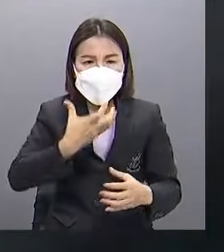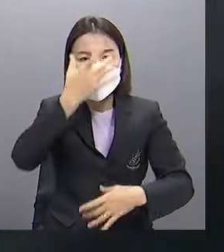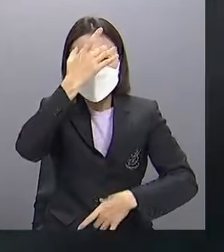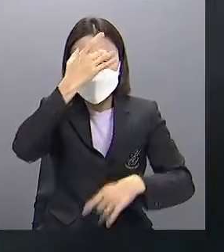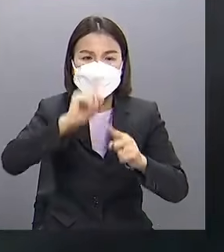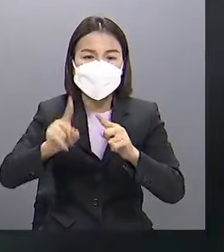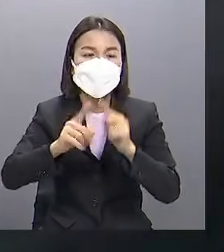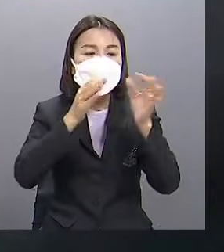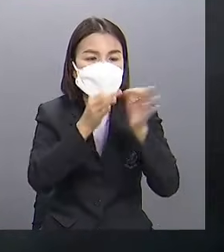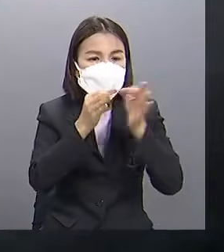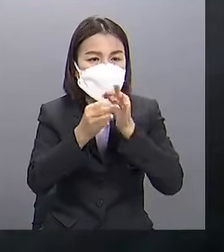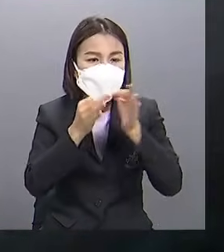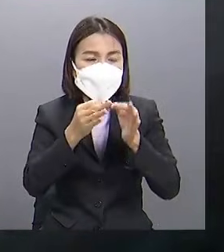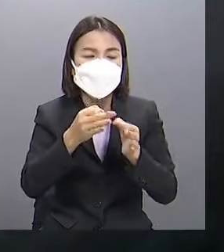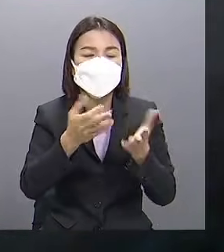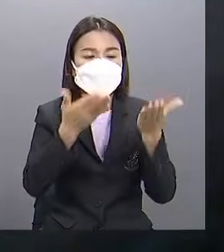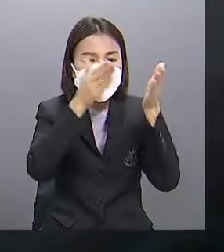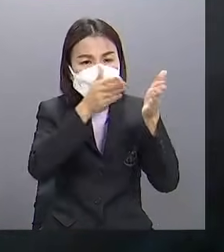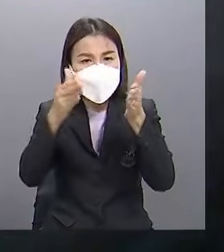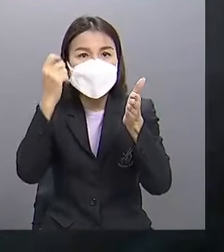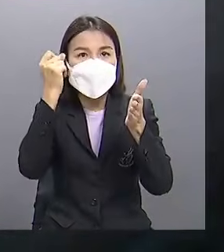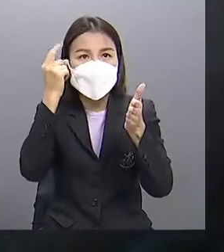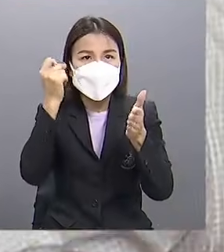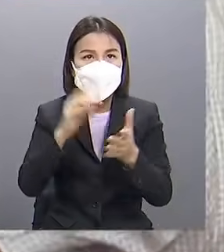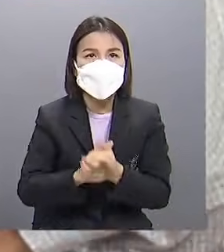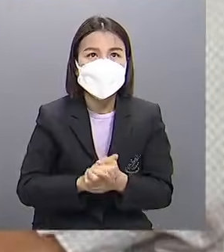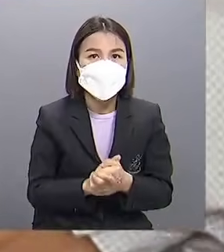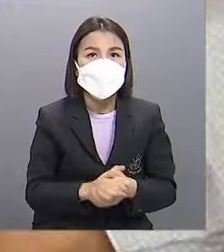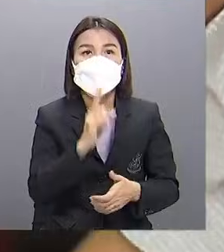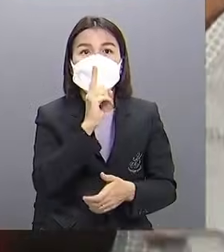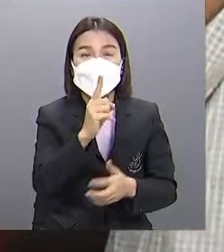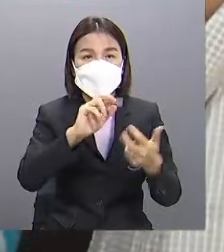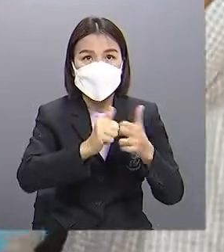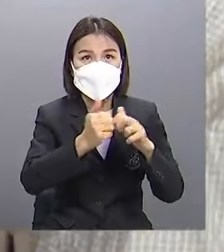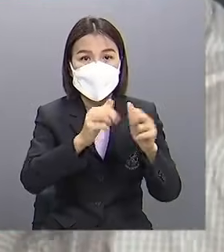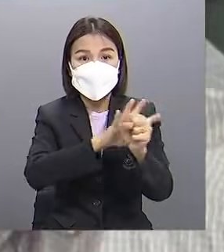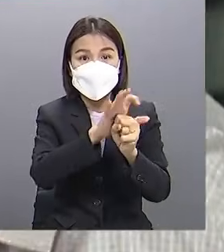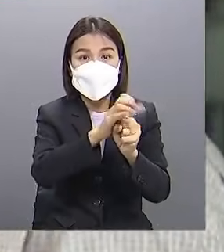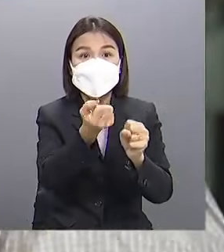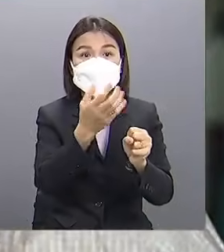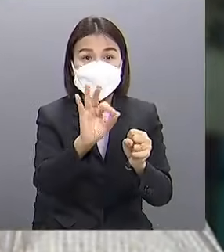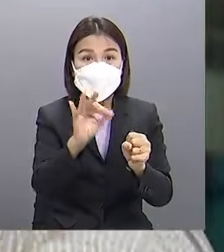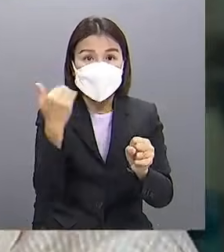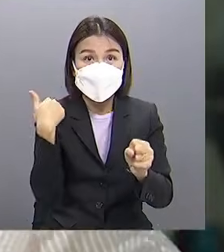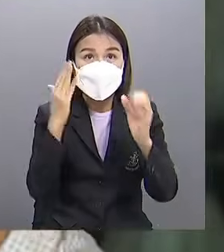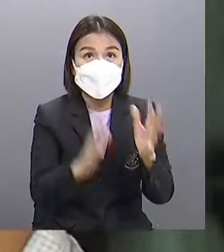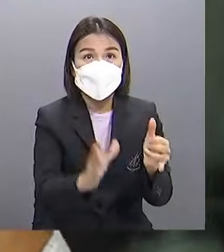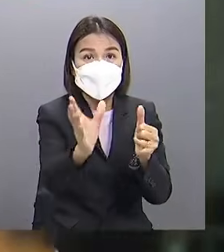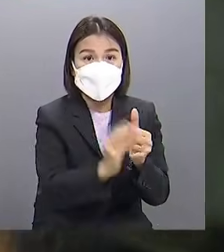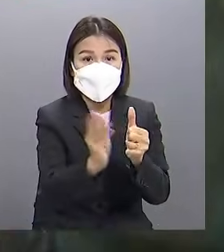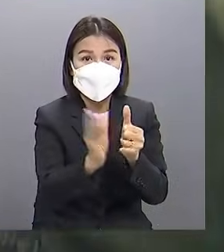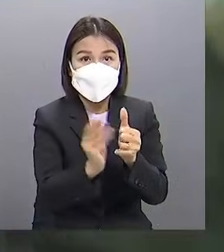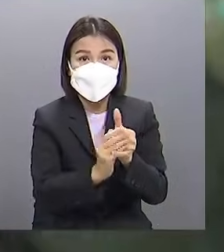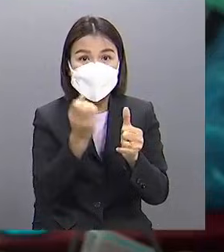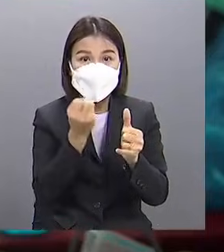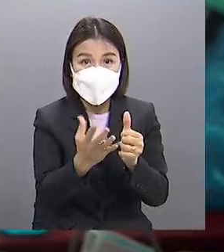การออกหน่วยวัคซีนในชุมชนในครั้งนี้นะครับก็คือเนื่องจากสถานการณ์โควิดกำลังระบาดอยู่ตอนนี้ยอดผู้ป่วยกำลังสูงขึ้นและมีผู้ป่วยที่เสียชีวิตจากโควิด